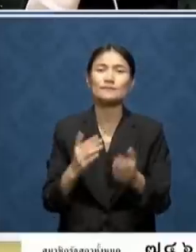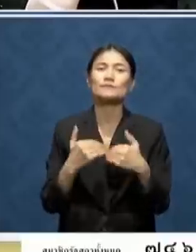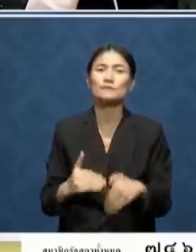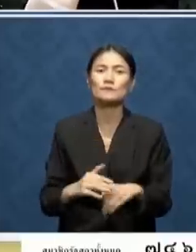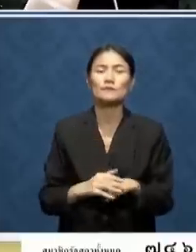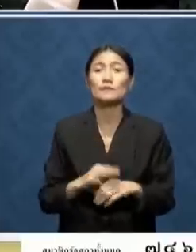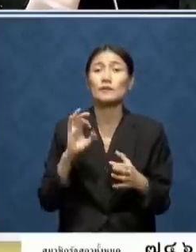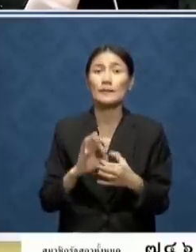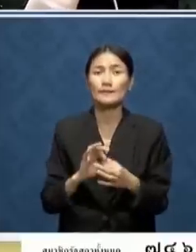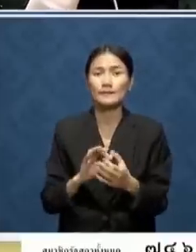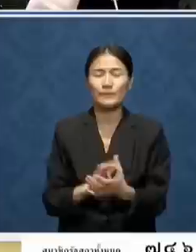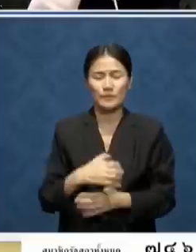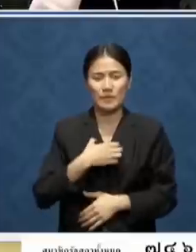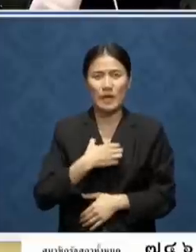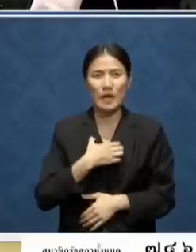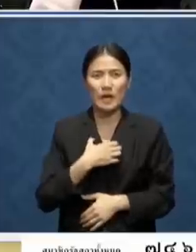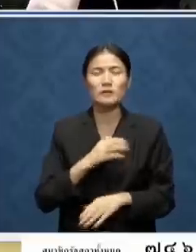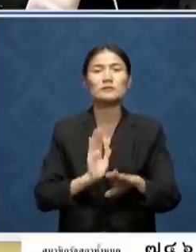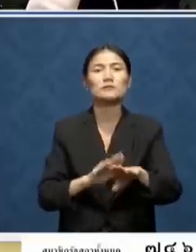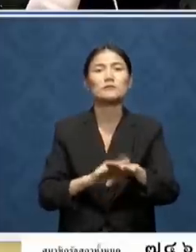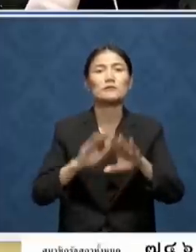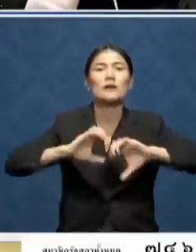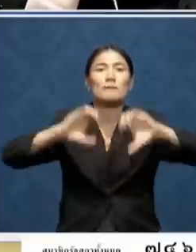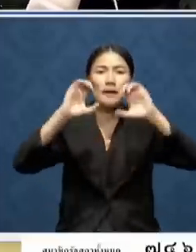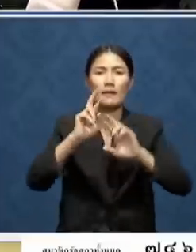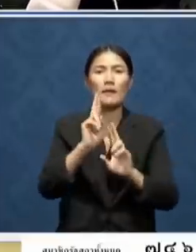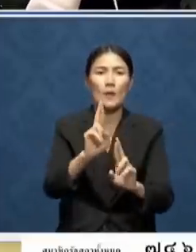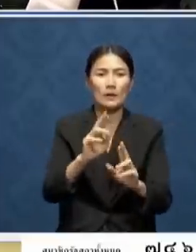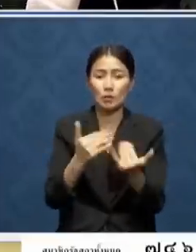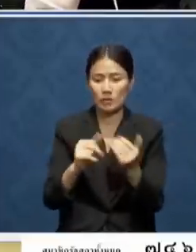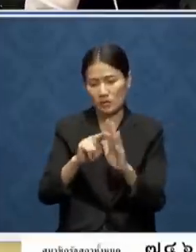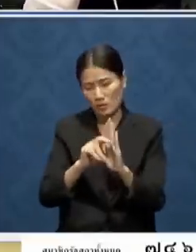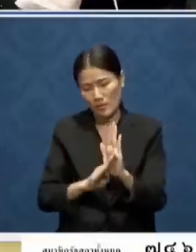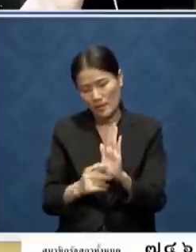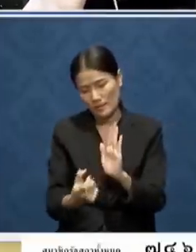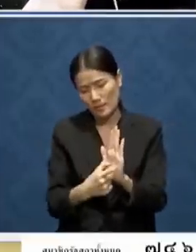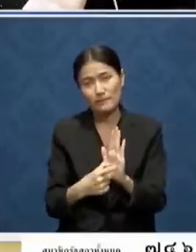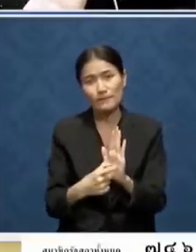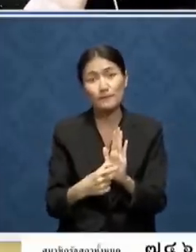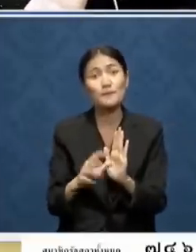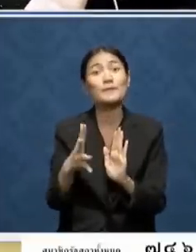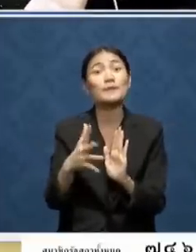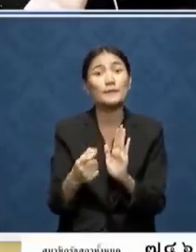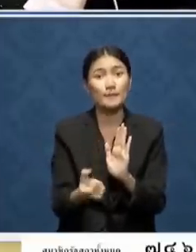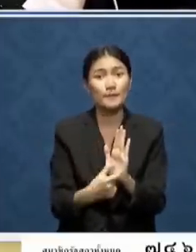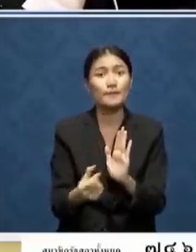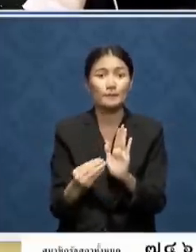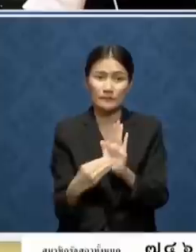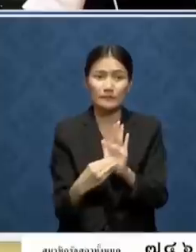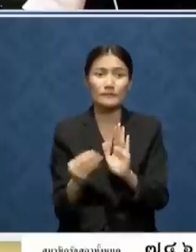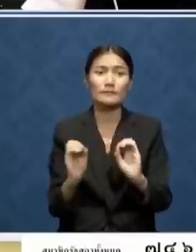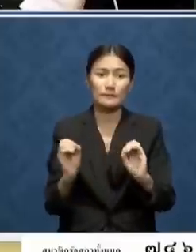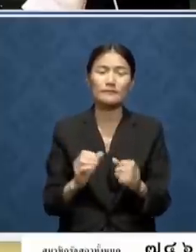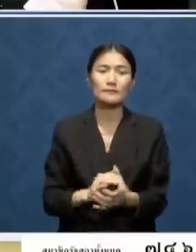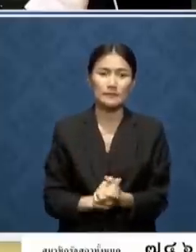อยากให้เอ่อรัฐบาลจะต้องพึงระวังนะคะเพราะว่าอาจจะยังไม่ได้อยู่ในนโยบายเอ่อแถลงนโยบายฉบับนี้นะคะอยาก